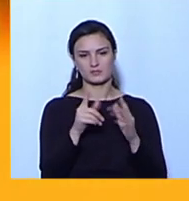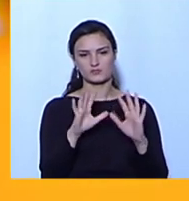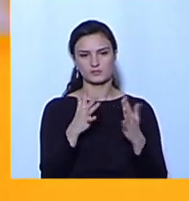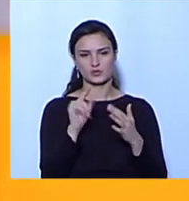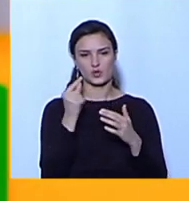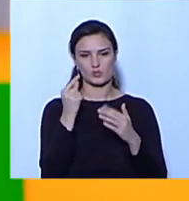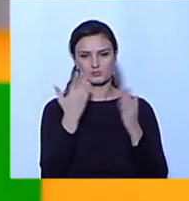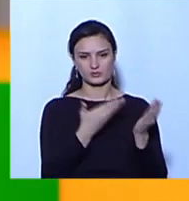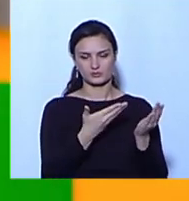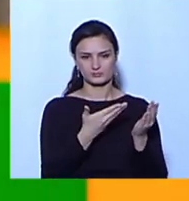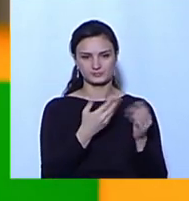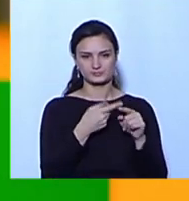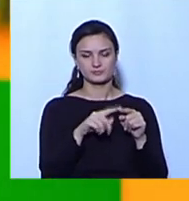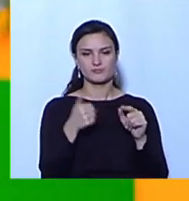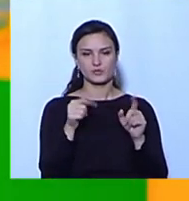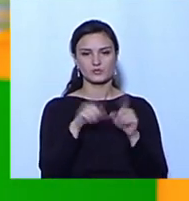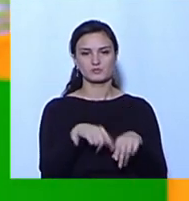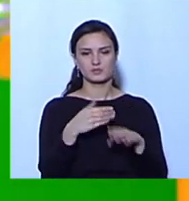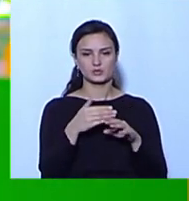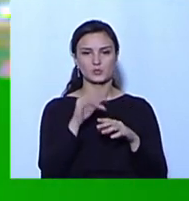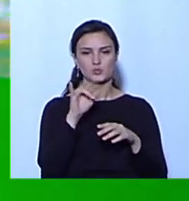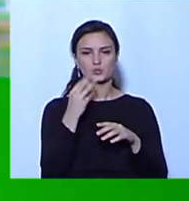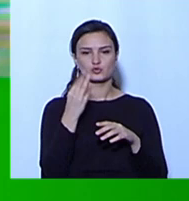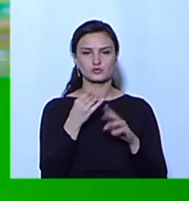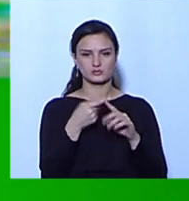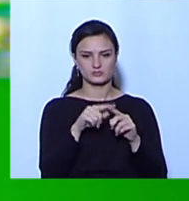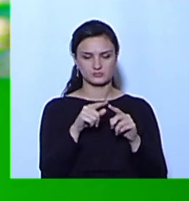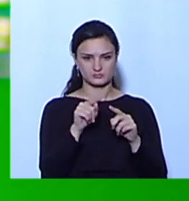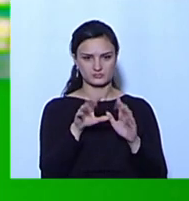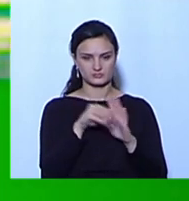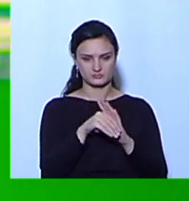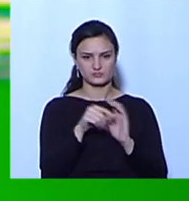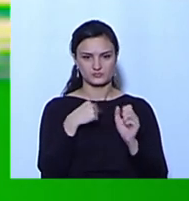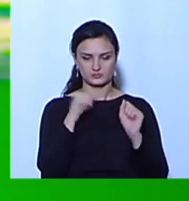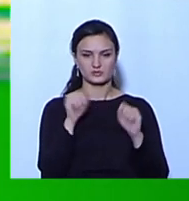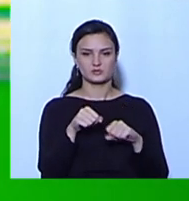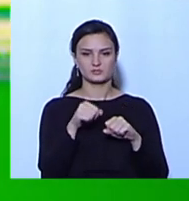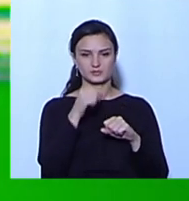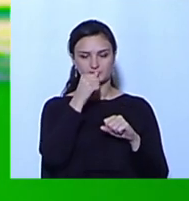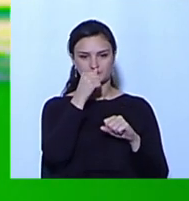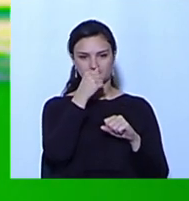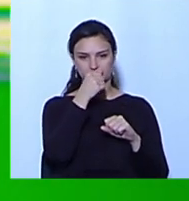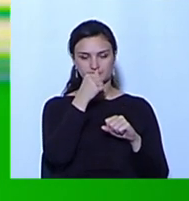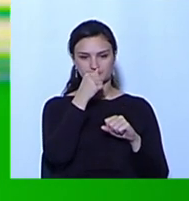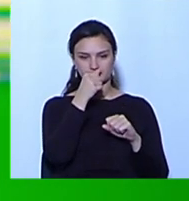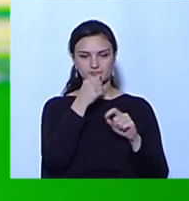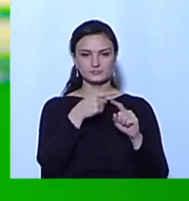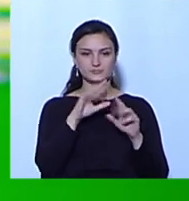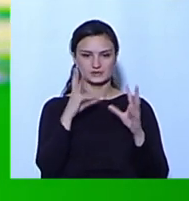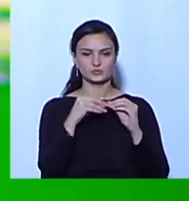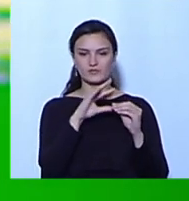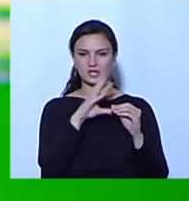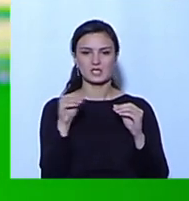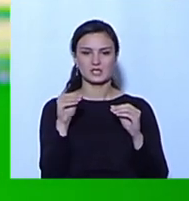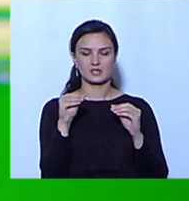შემთხვევაში ეს ლობიო გახლავთ. ისევე როგორც ვთქვათ, ნუშის შემთხვევაში ჩვენ შეიძლება გარკვეული სიფთხილე გამოიჩინოს, ზოგადად